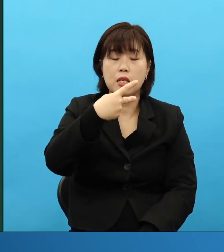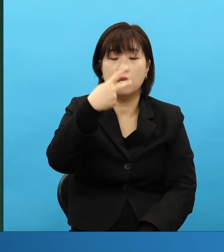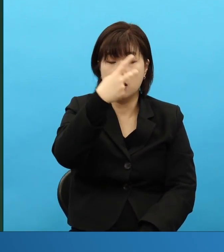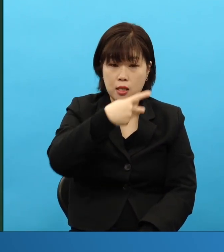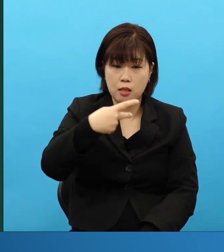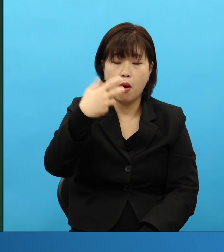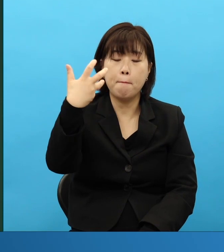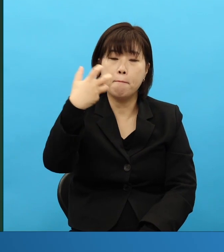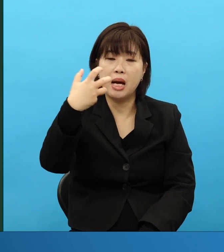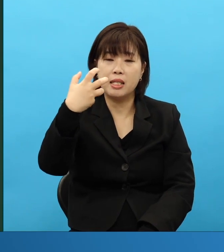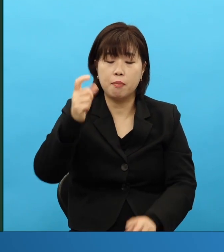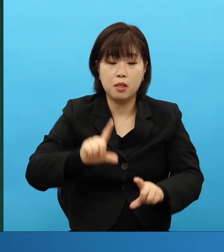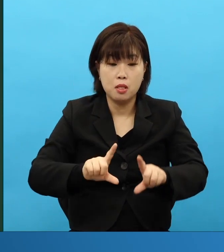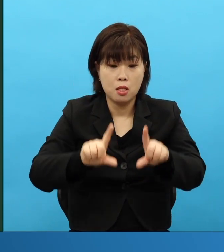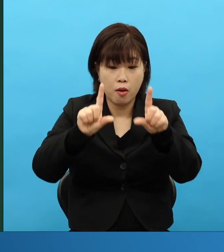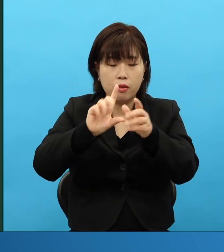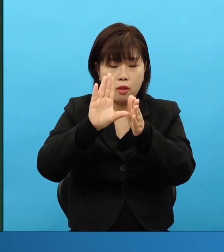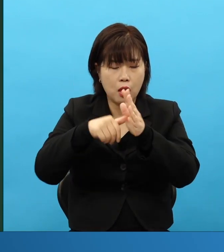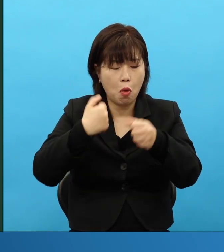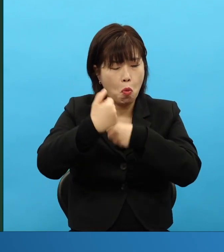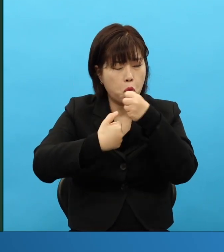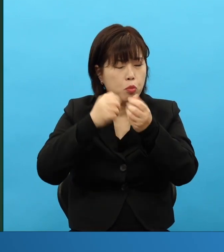여러분들은